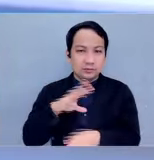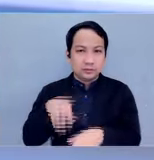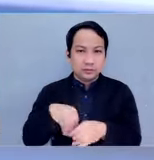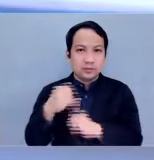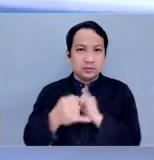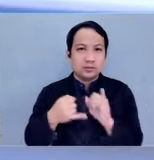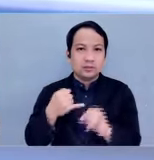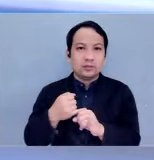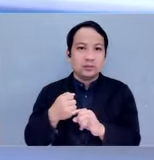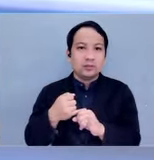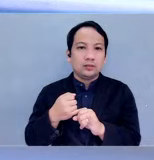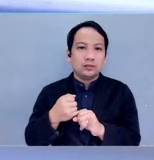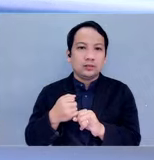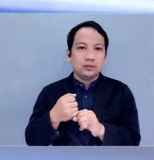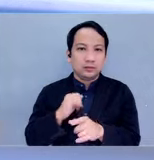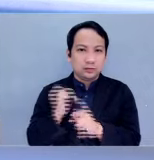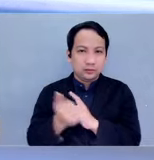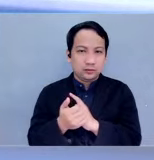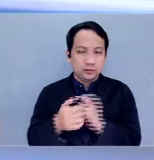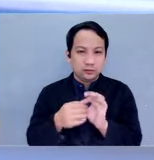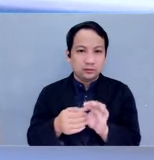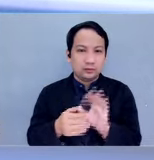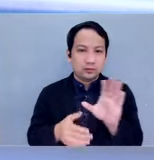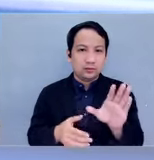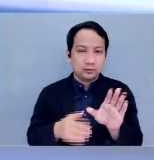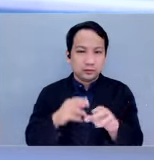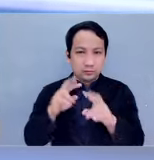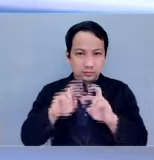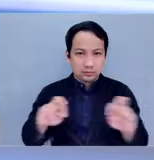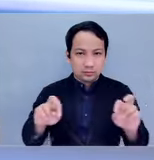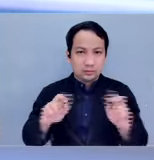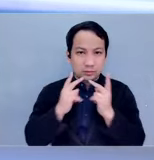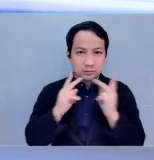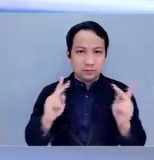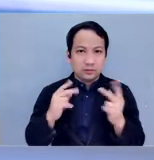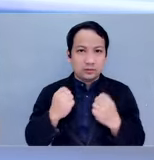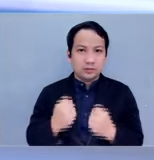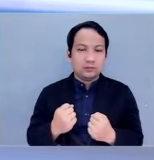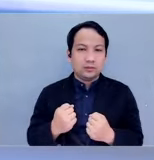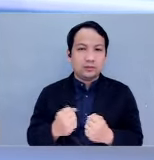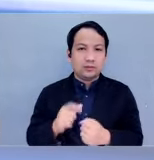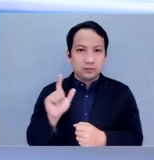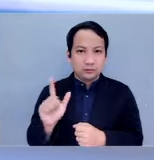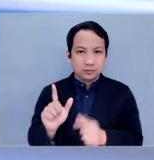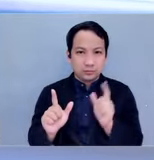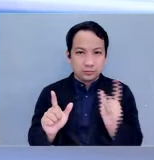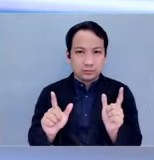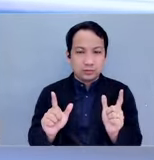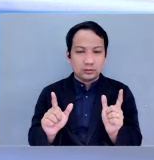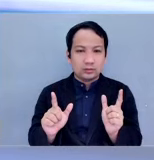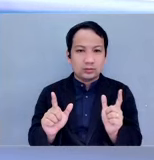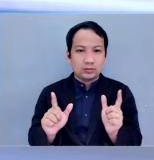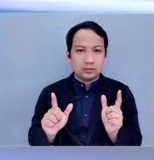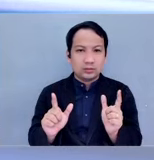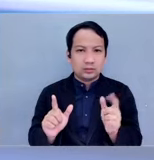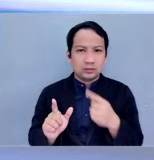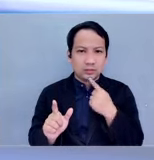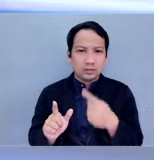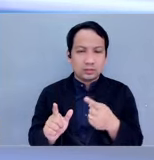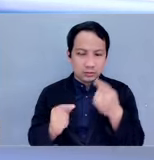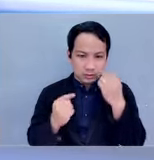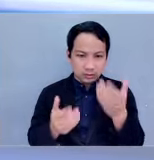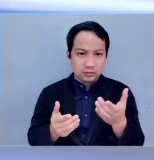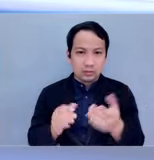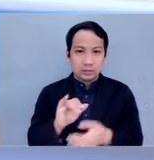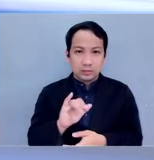of Environmental Research and Public Health na 2020, na landmark study to na sinasabi na kapag